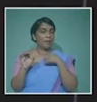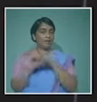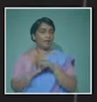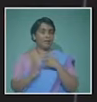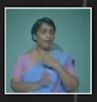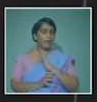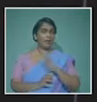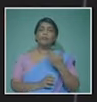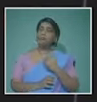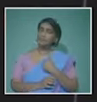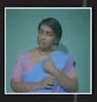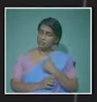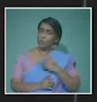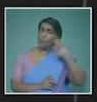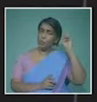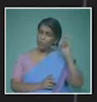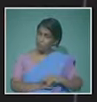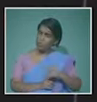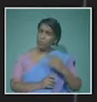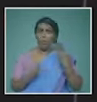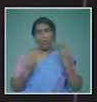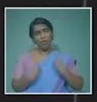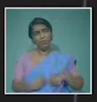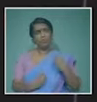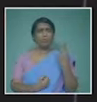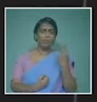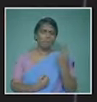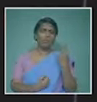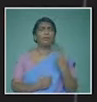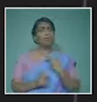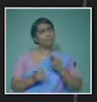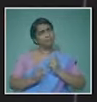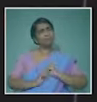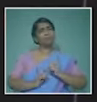கொள்கை பிடிப்பிலே நாங்கள் நிற்போம் என்பதை உறுதியாக தமிழர்ச்சி கட்சிக்காரர்கள் தெளிவிக்க விரும்புகிறேன்.